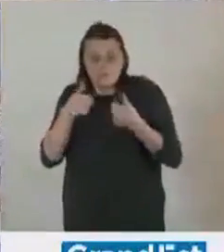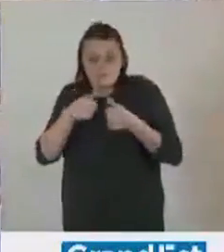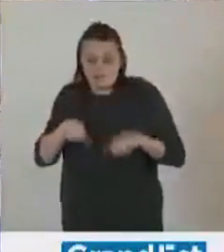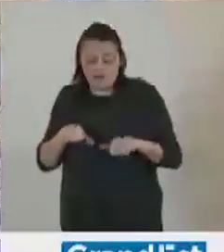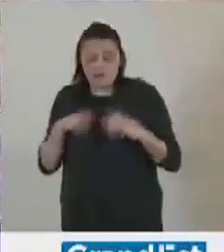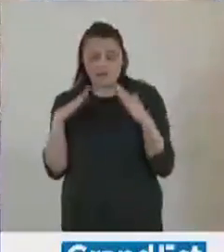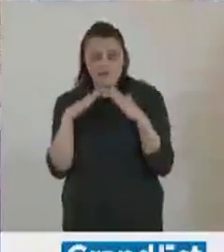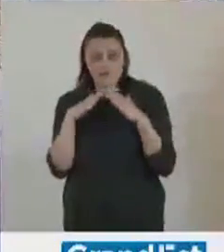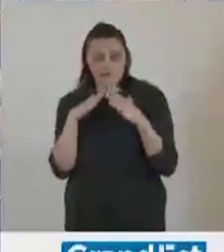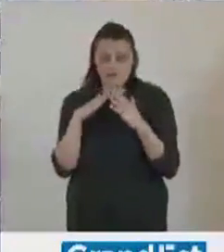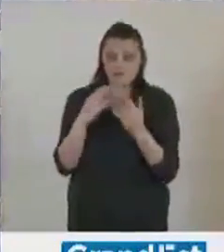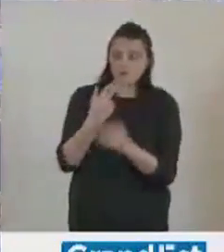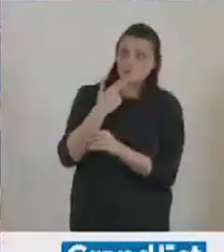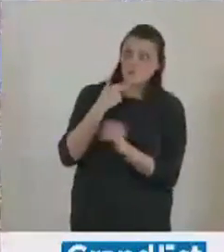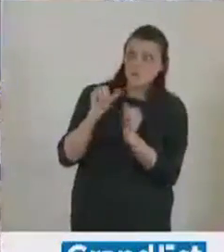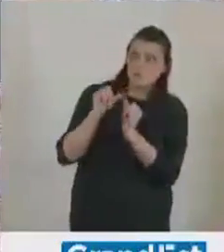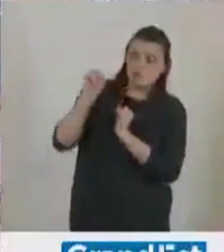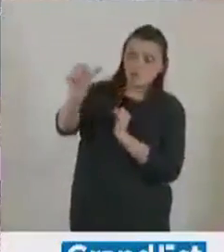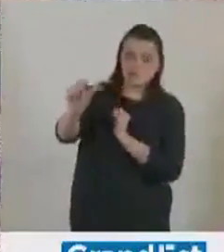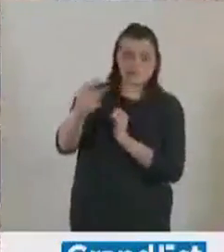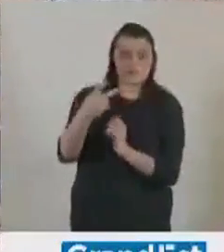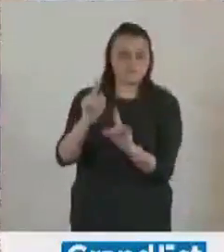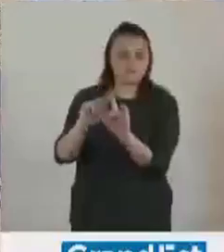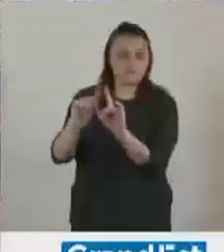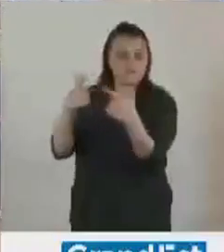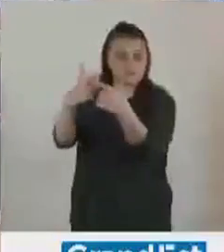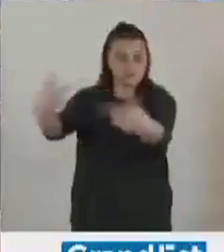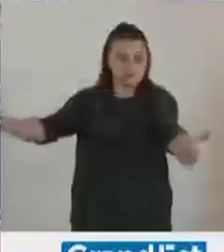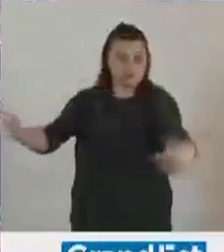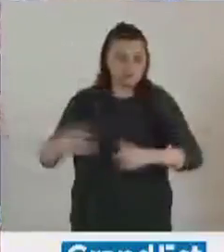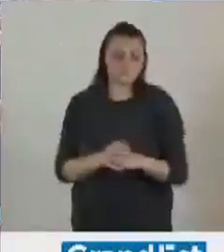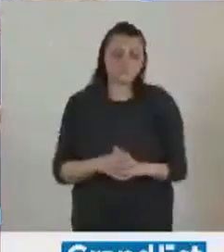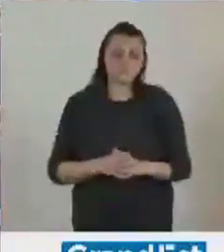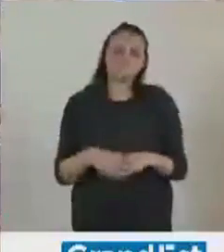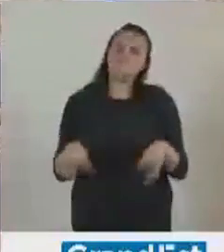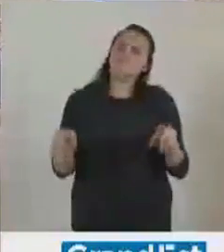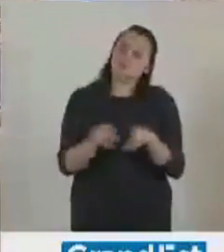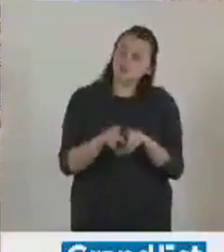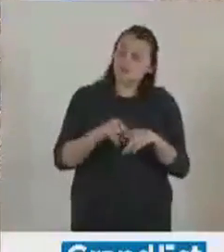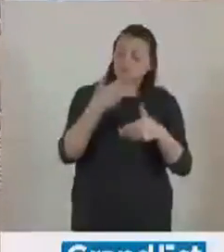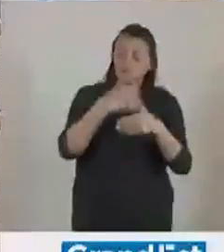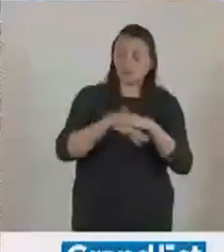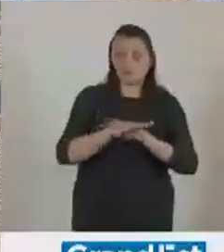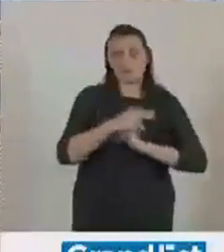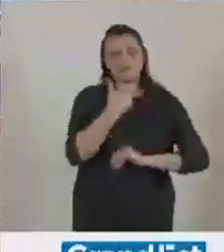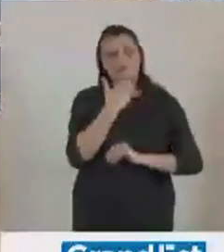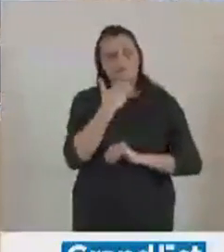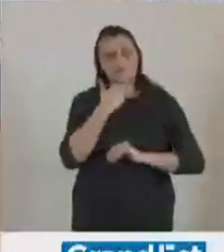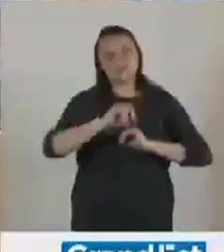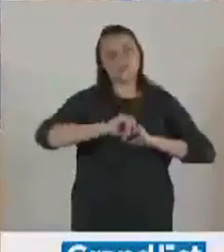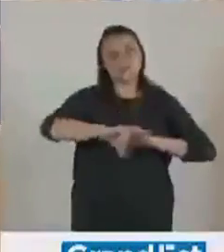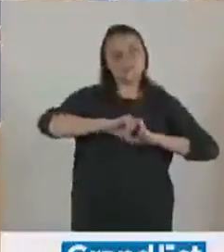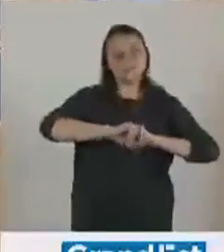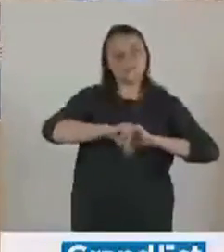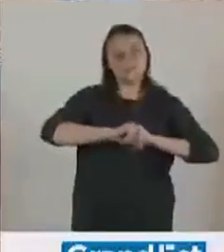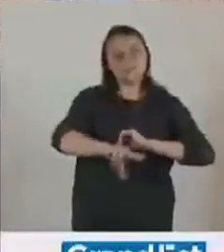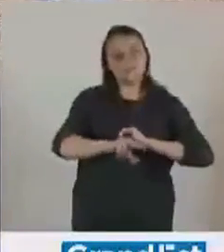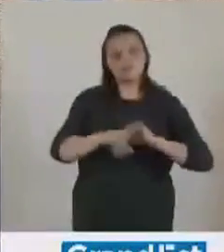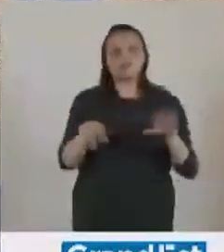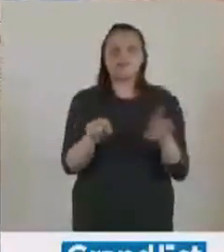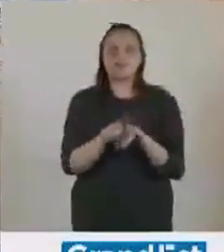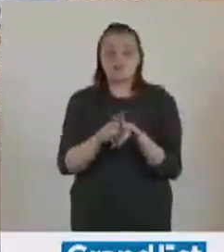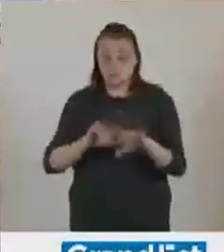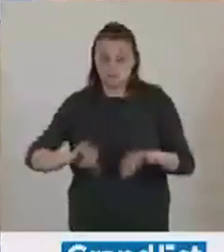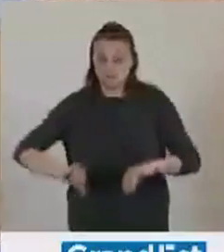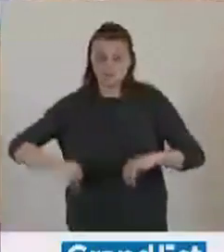nos entreprises de bénéficier d'un très haut débit, indispensable de leur développement. C'est l'assurance pour nos jeunes de bénéficier à la